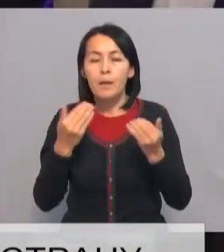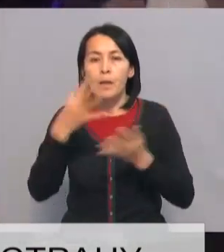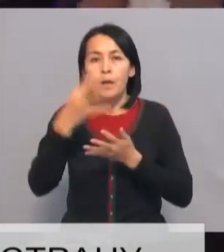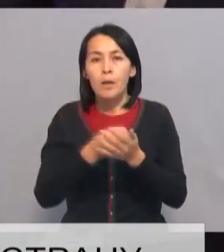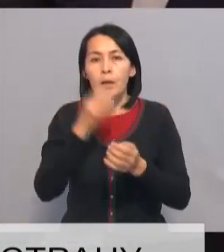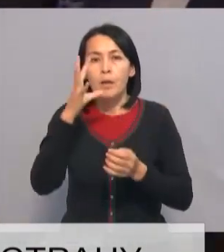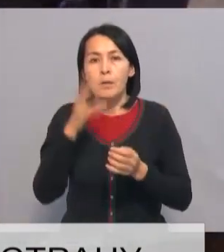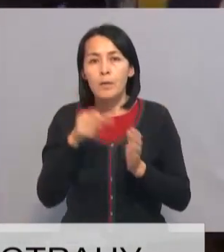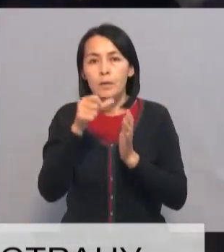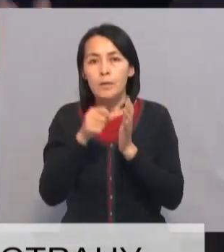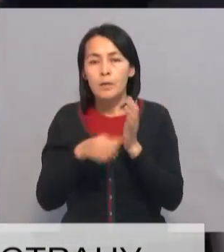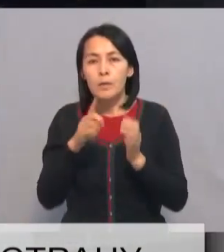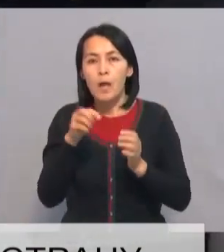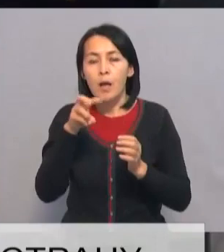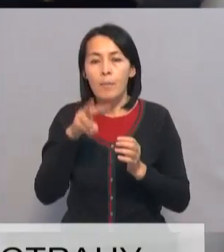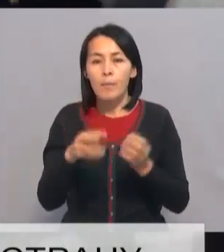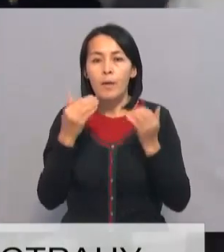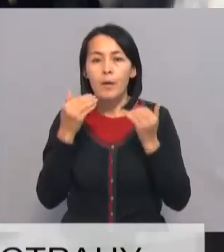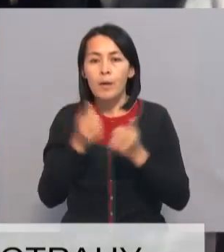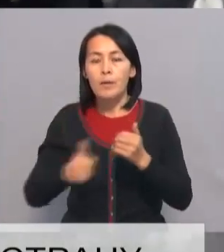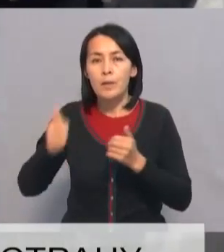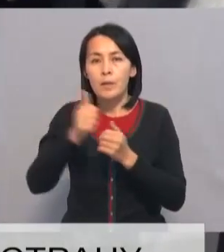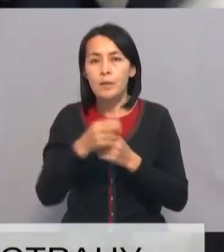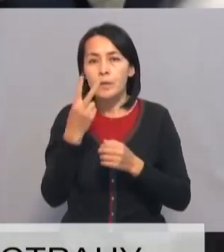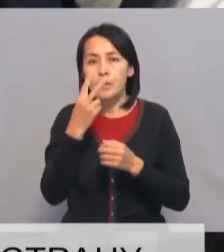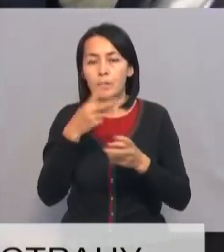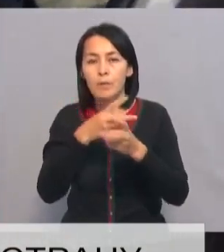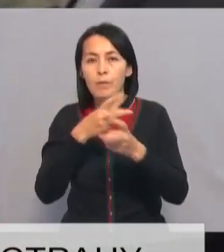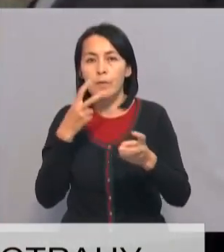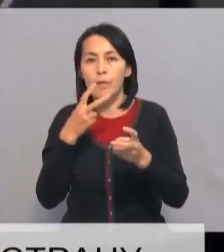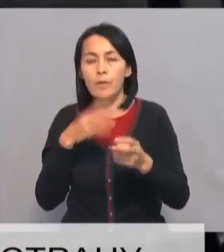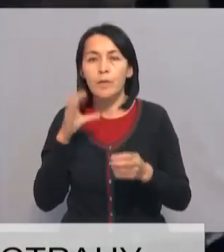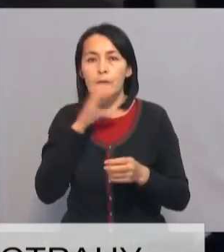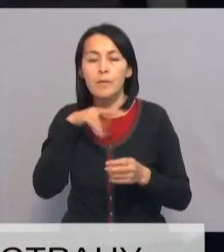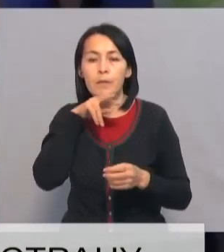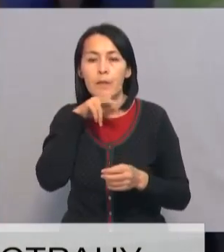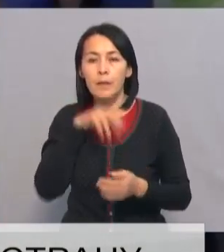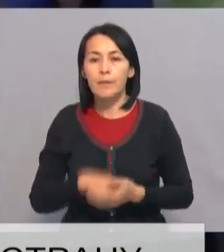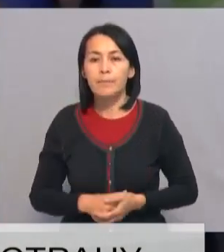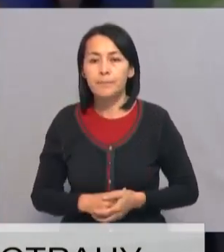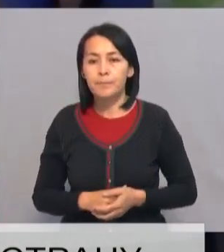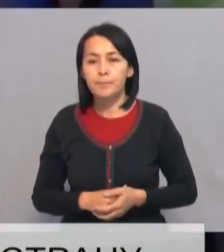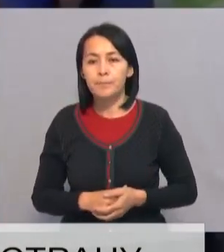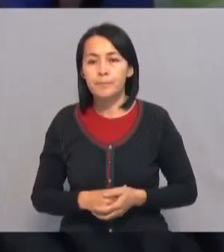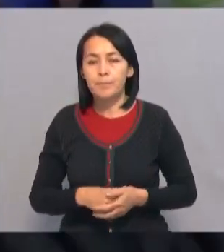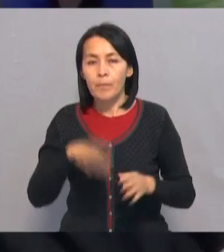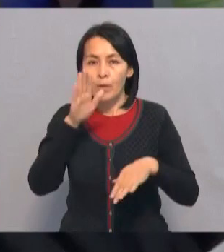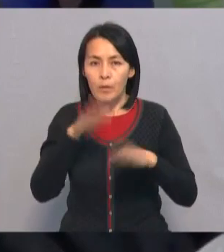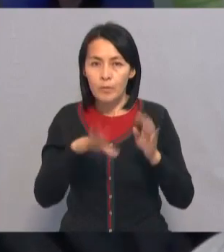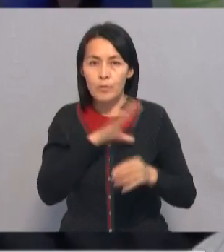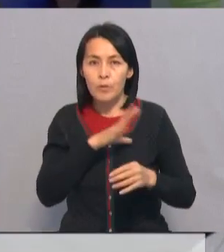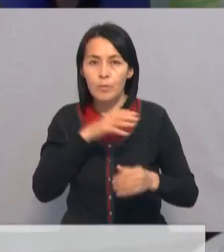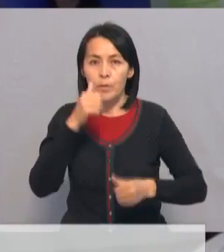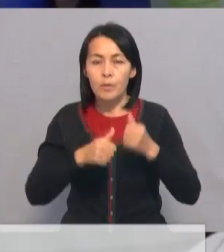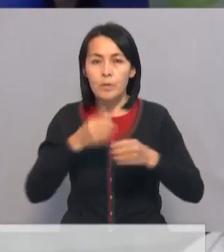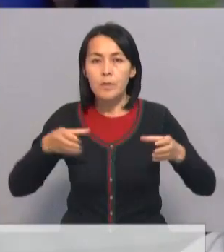набрала 560 баллов, опередив сразу двух стрелков из Северной Кореи. Соревнования прошли отлично. Мы со